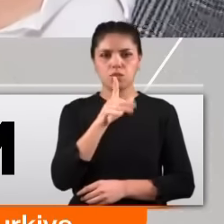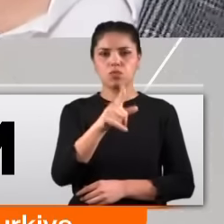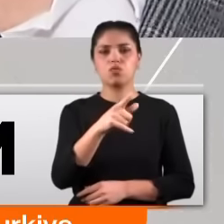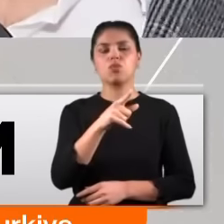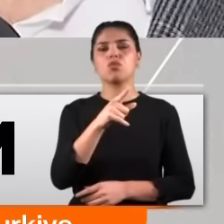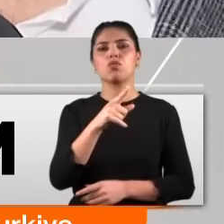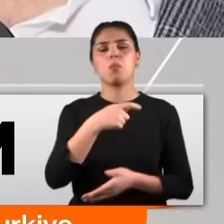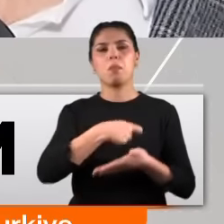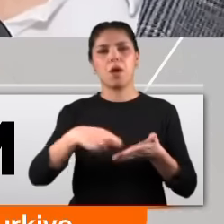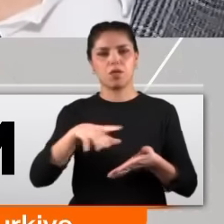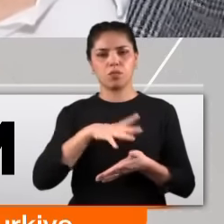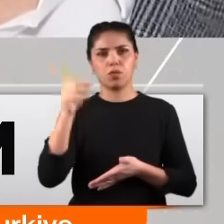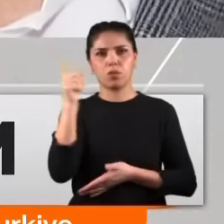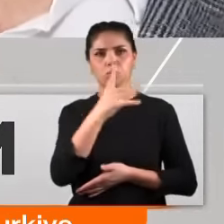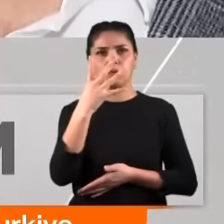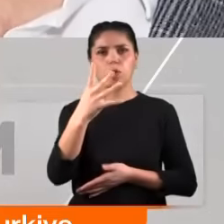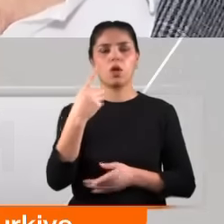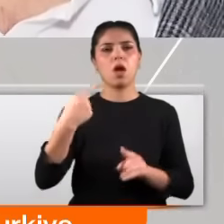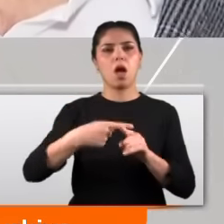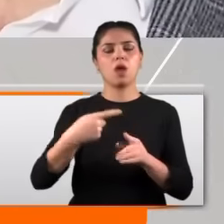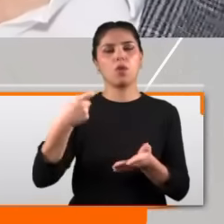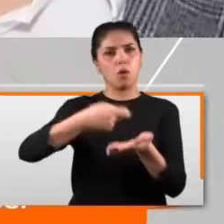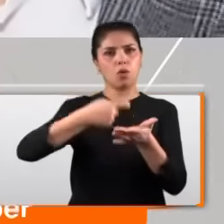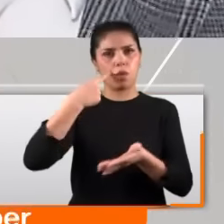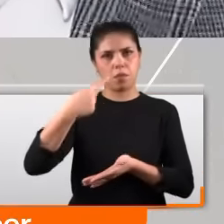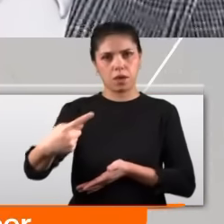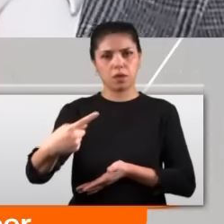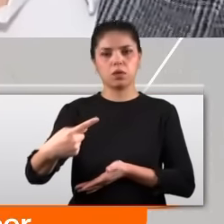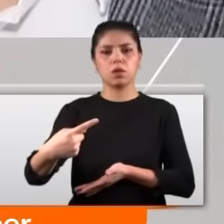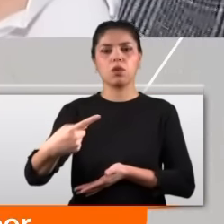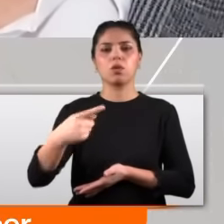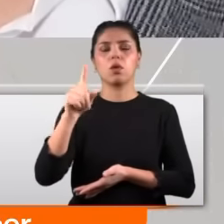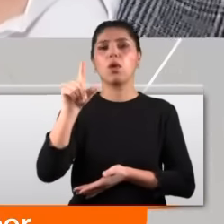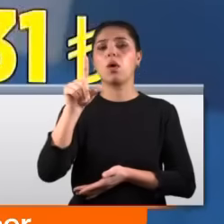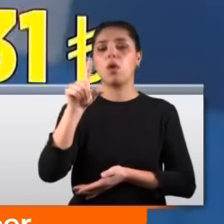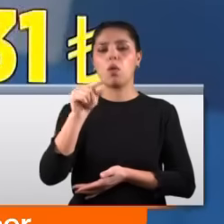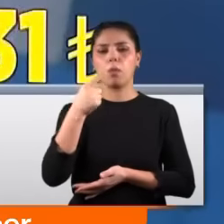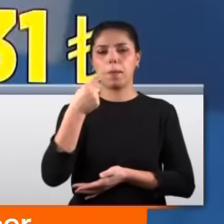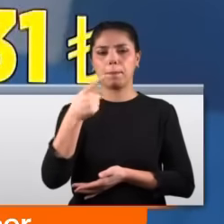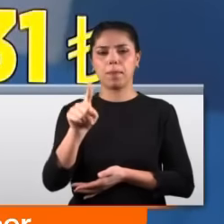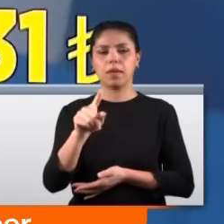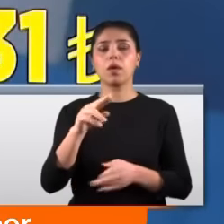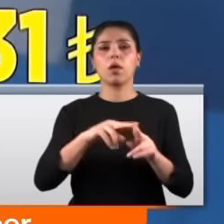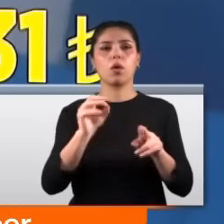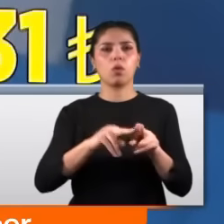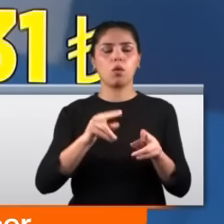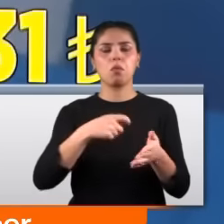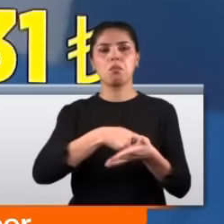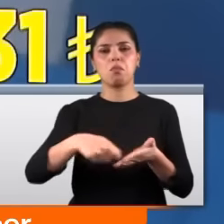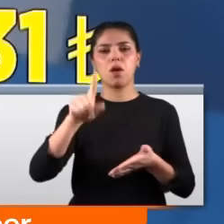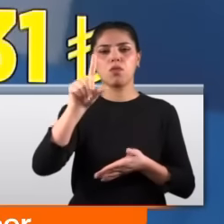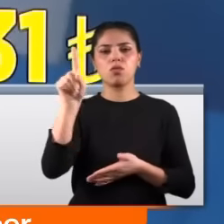olan emeklimiz %4'lük ek ödeme ile beraber 11.122 lira 80 kuruş alacak. Kök maaşı 10 bin lira olan